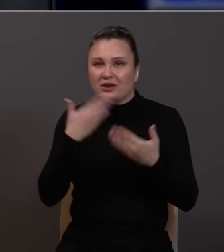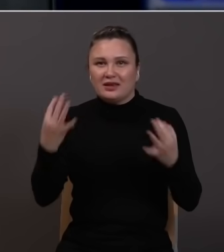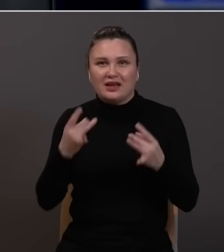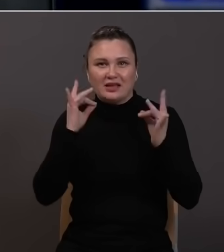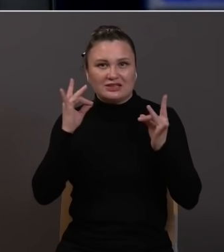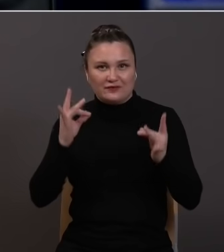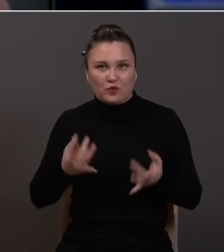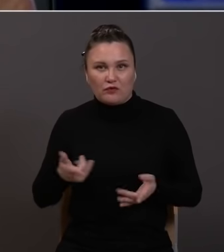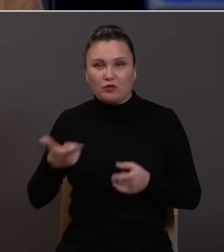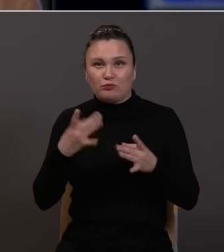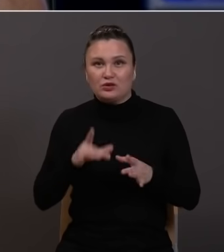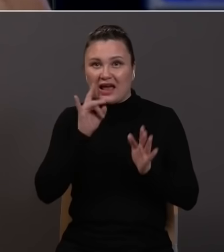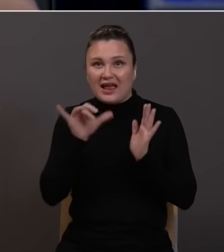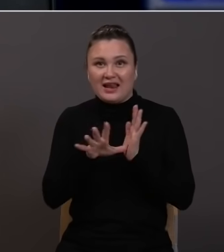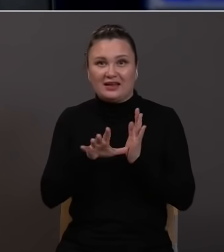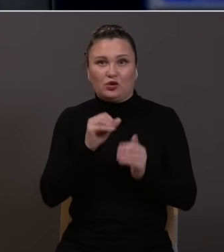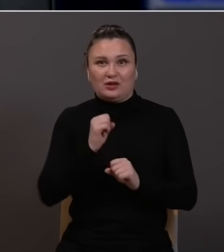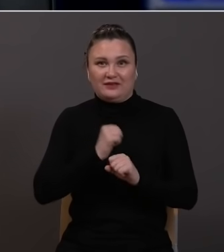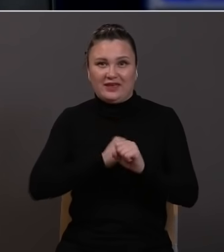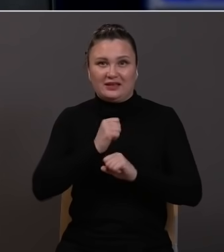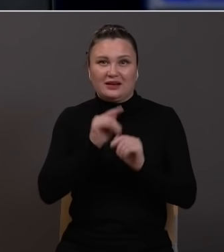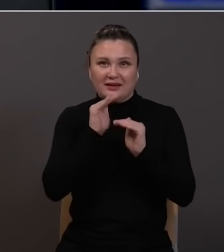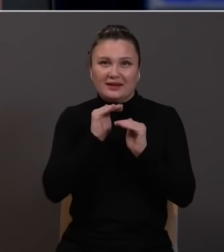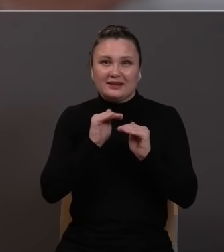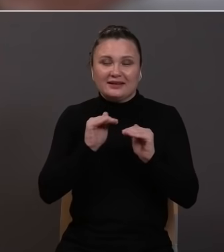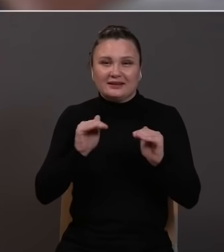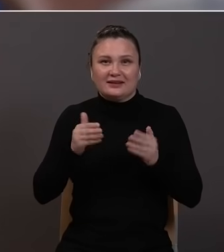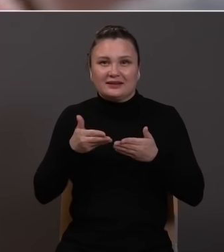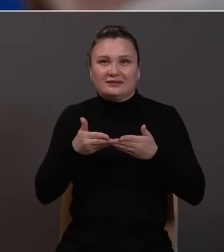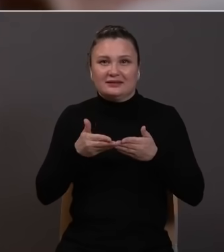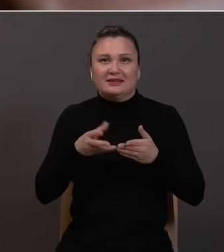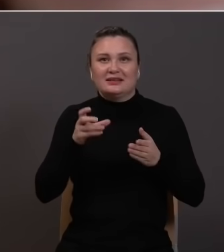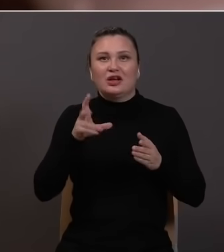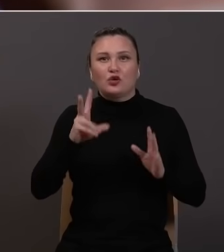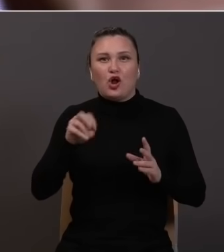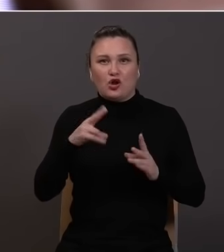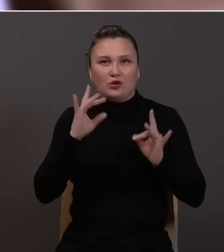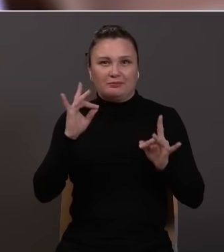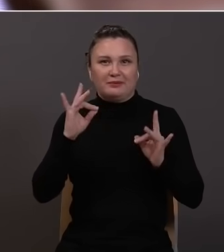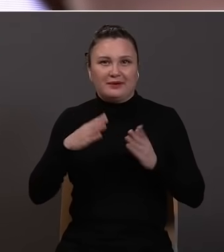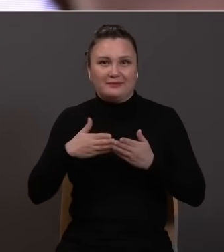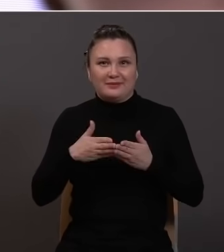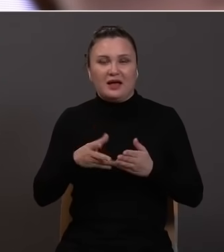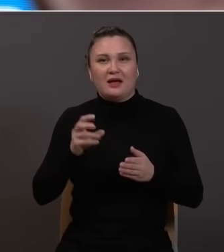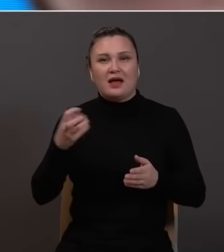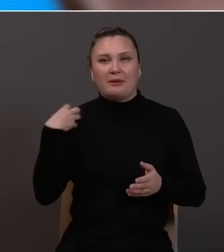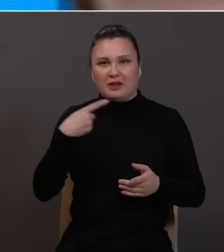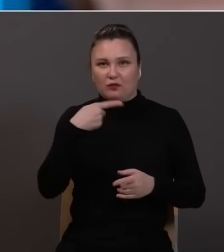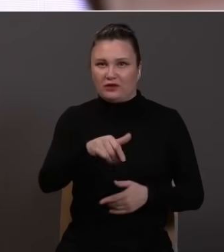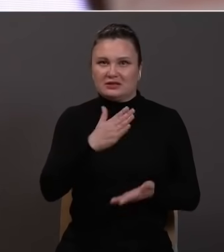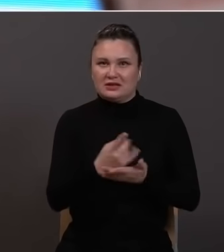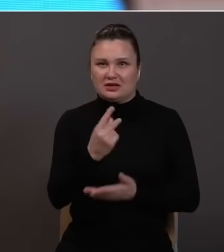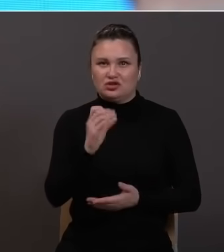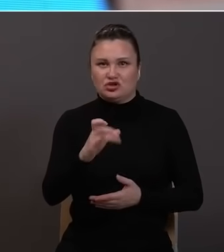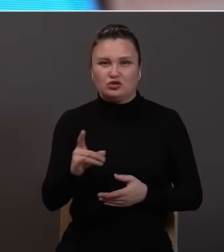никаких звуков, он же просто электродвигатель. Да. Он прям так тихо-тихо-тихо, скрипя льдом, заходит. И капитан говорит: у вас есть час для